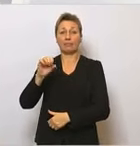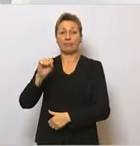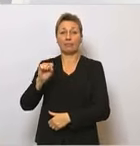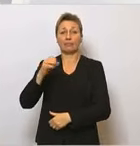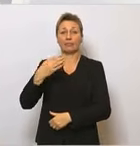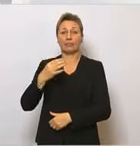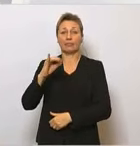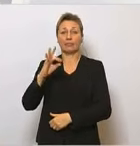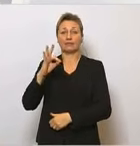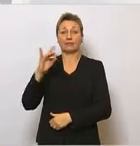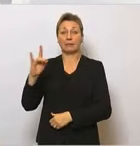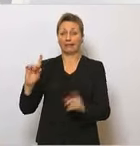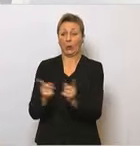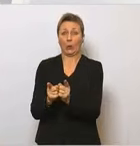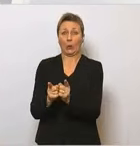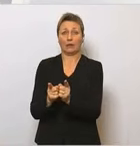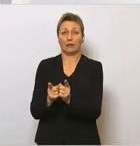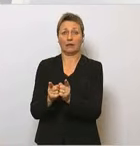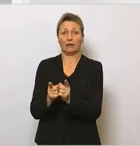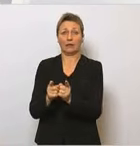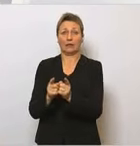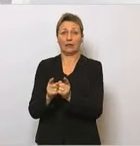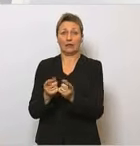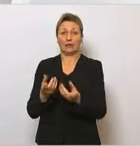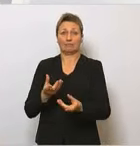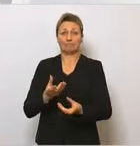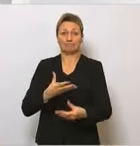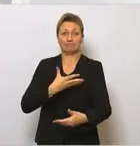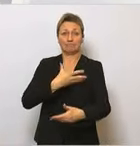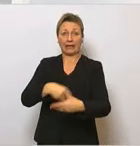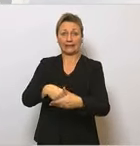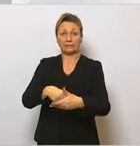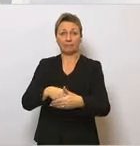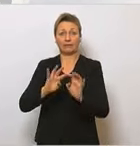petit temps pour nous parler. À la table ronde.